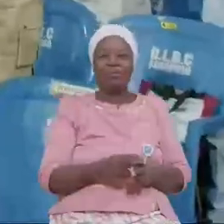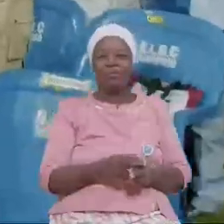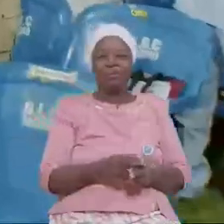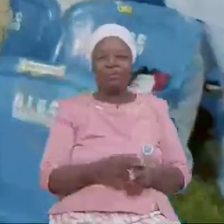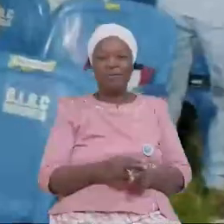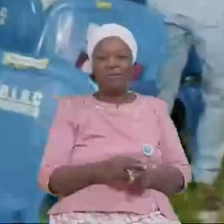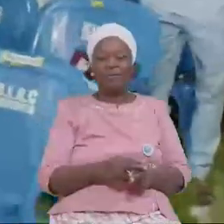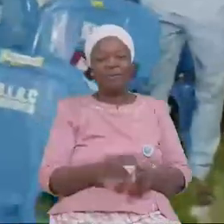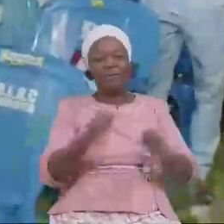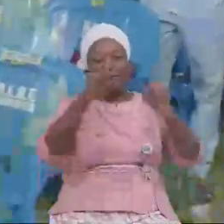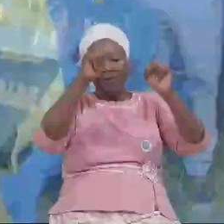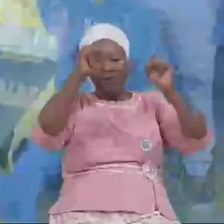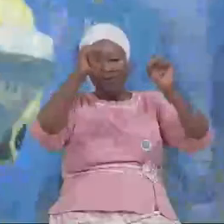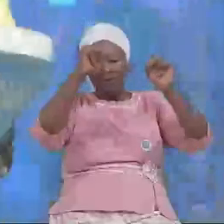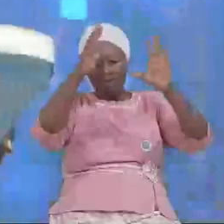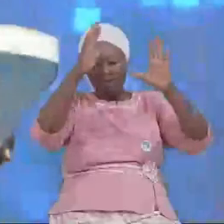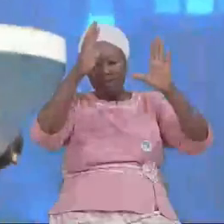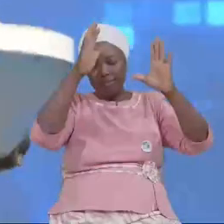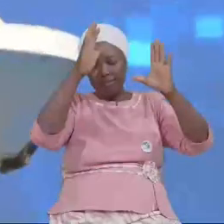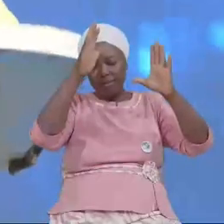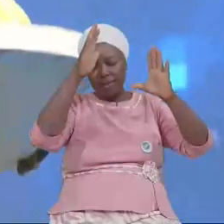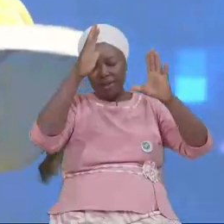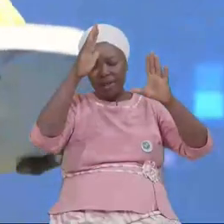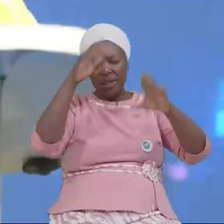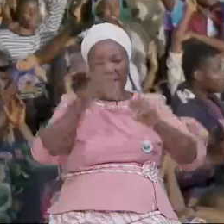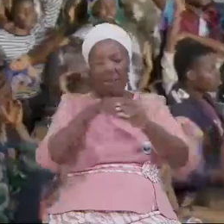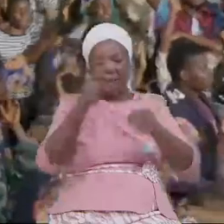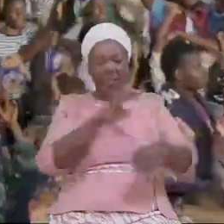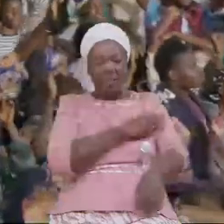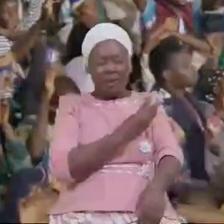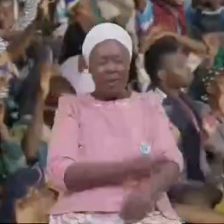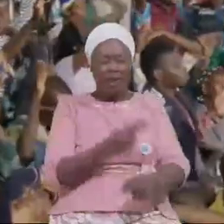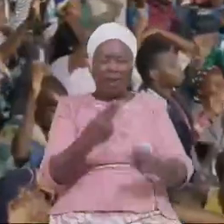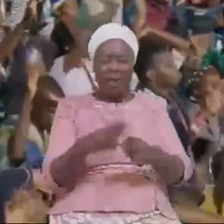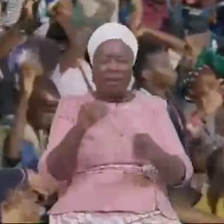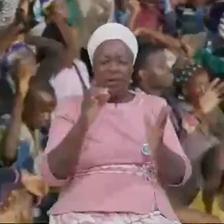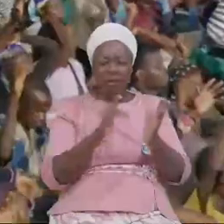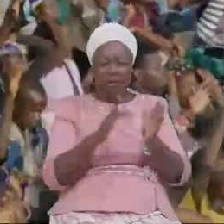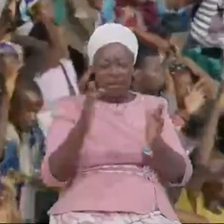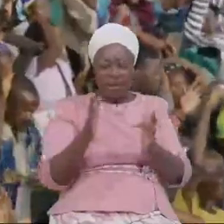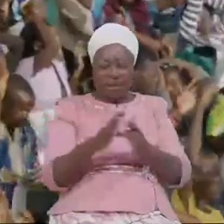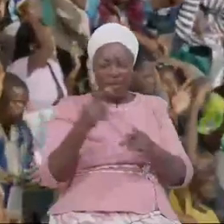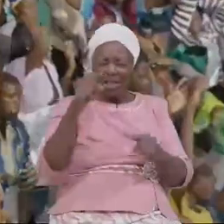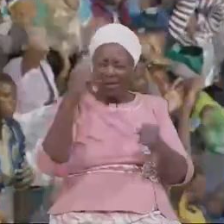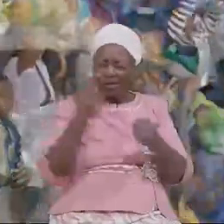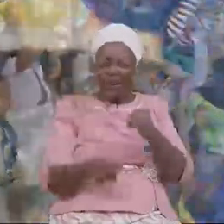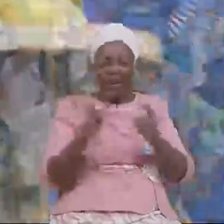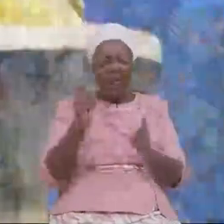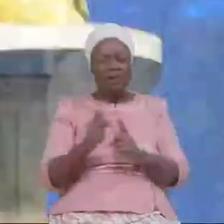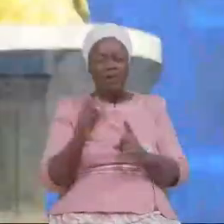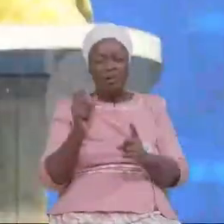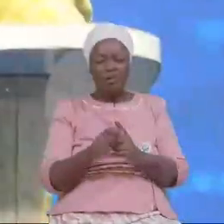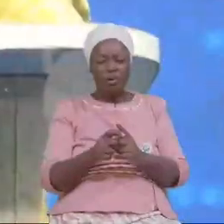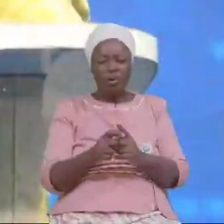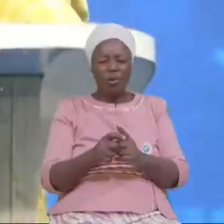Père, au nom puissant de Jésus, la parole finale contre